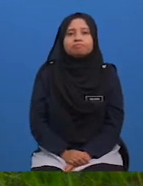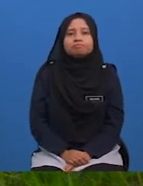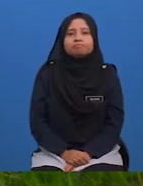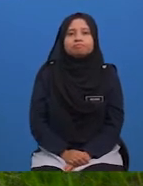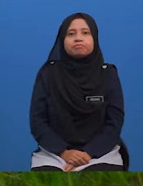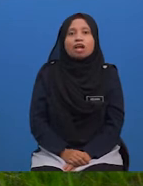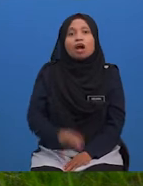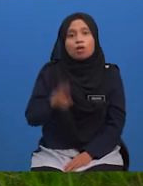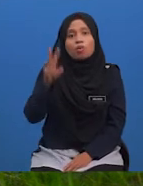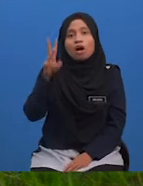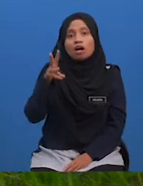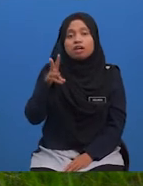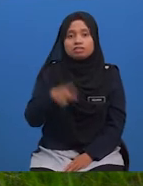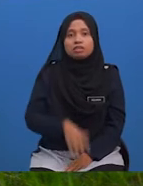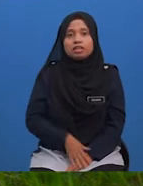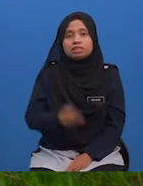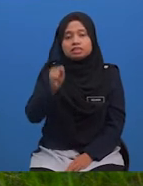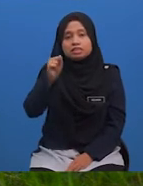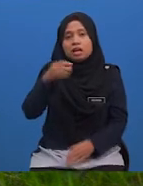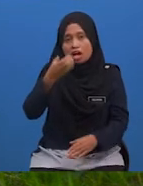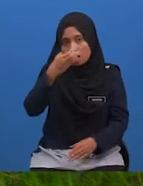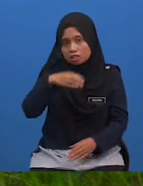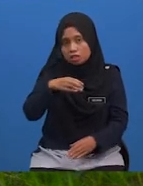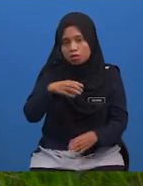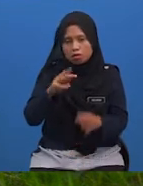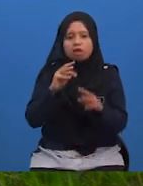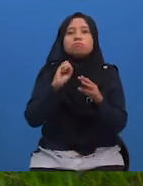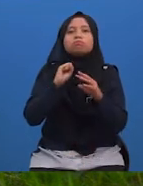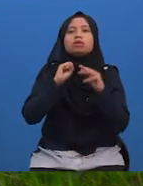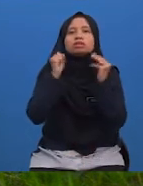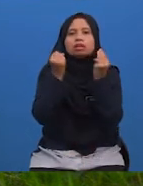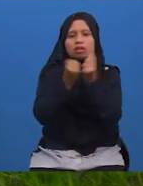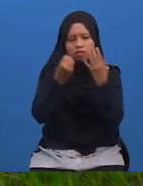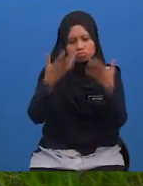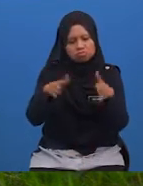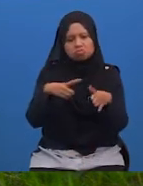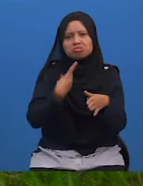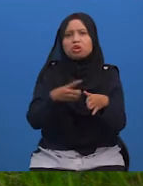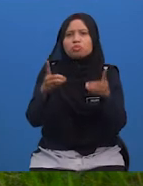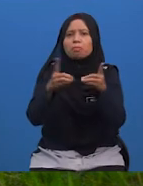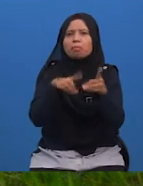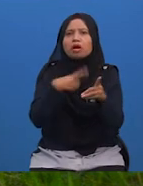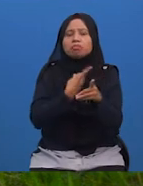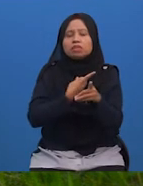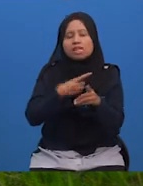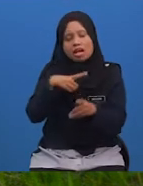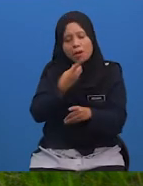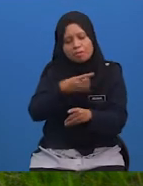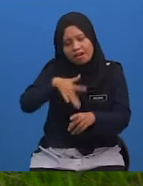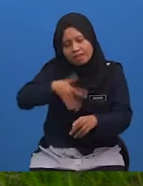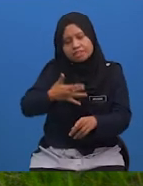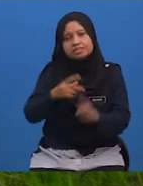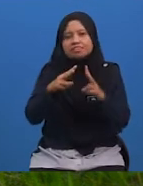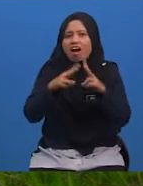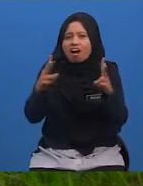Wahai Sang Gajah, masyarakatku telah berjaya menjumpaiku. Kami berasa amat